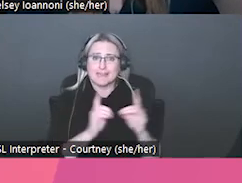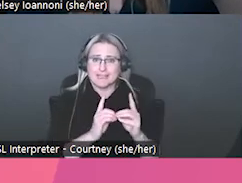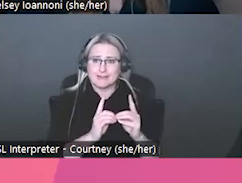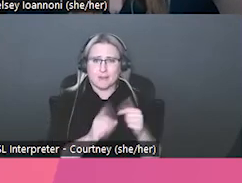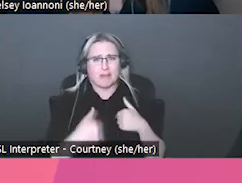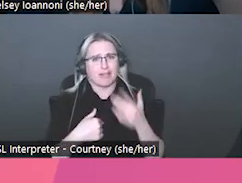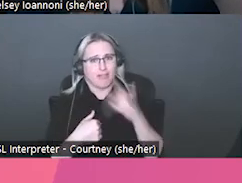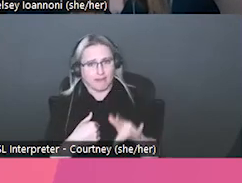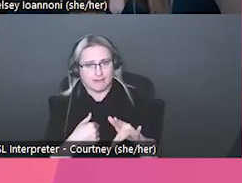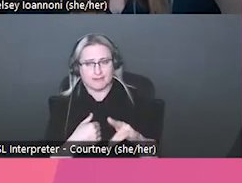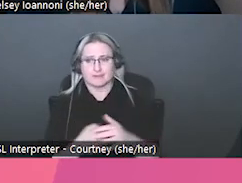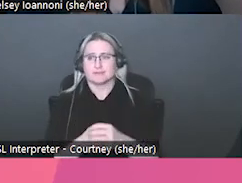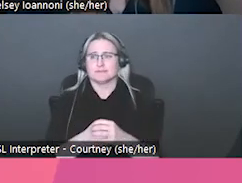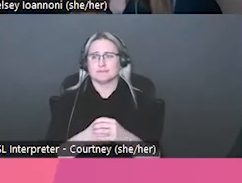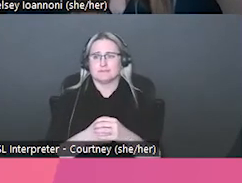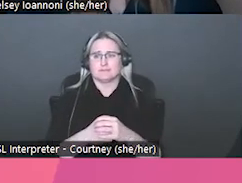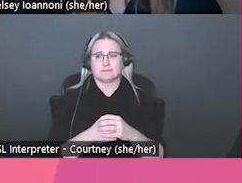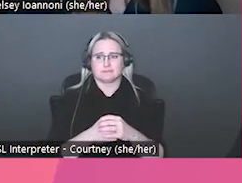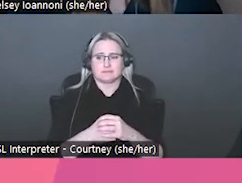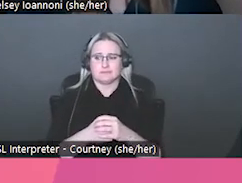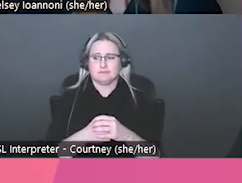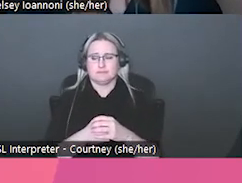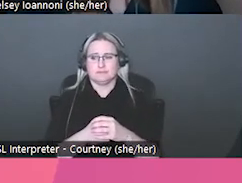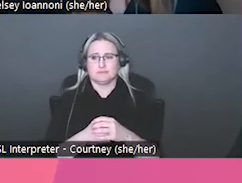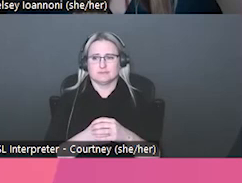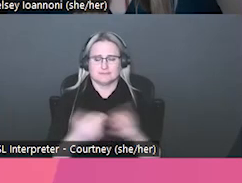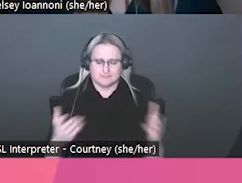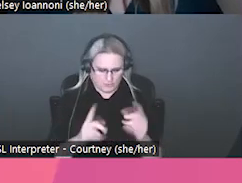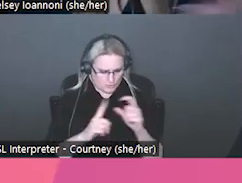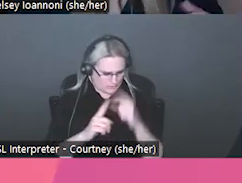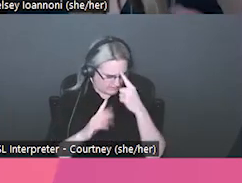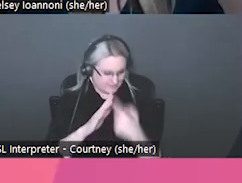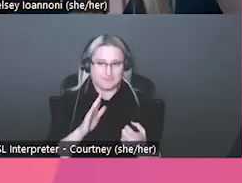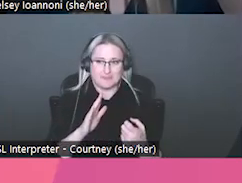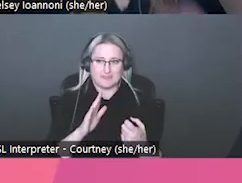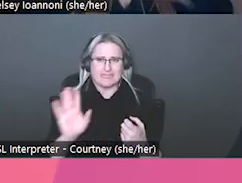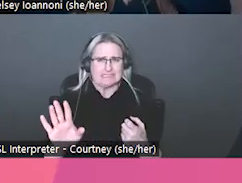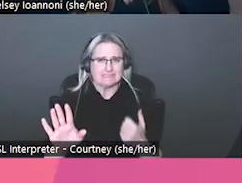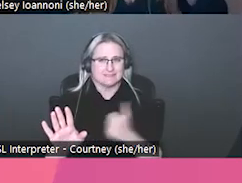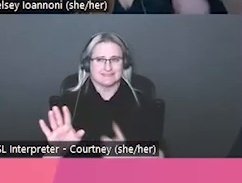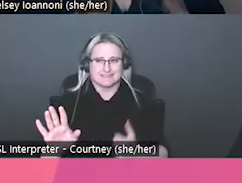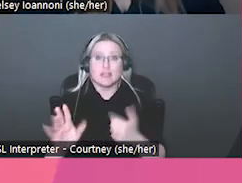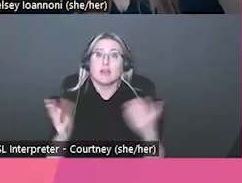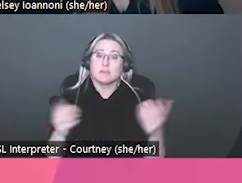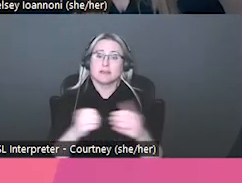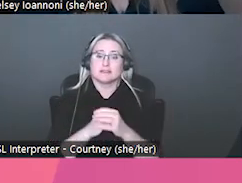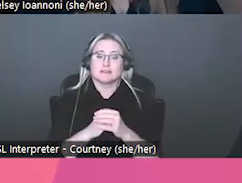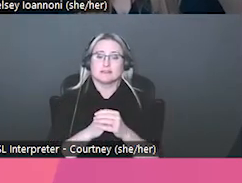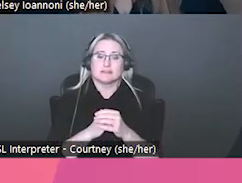parce que quelqu'un décide de nous fréquenter ou d'avoir une relation avec nous. Bon, désolée.